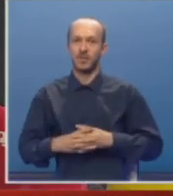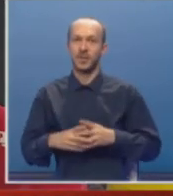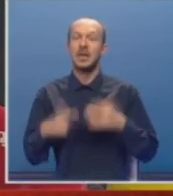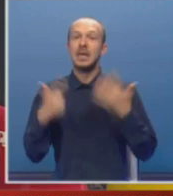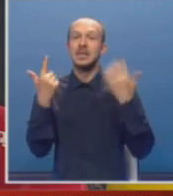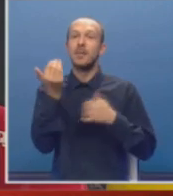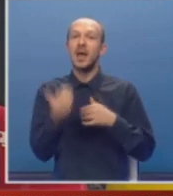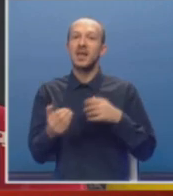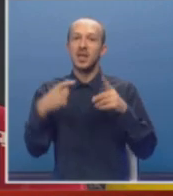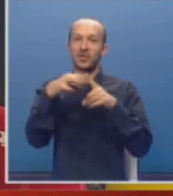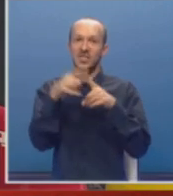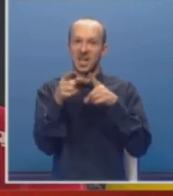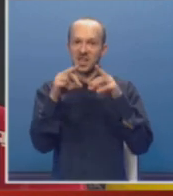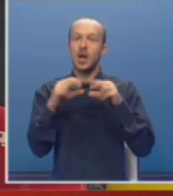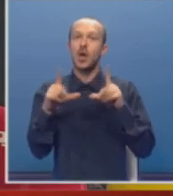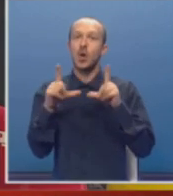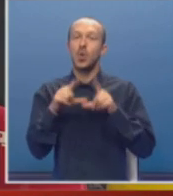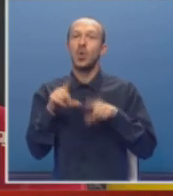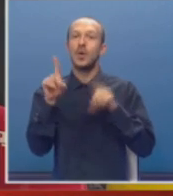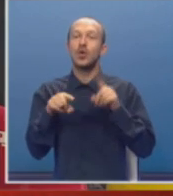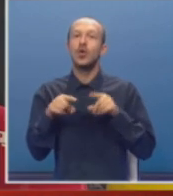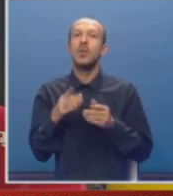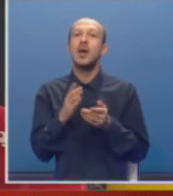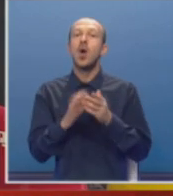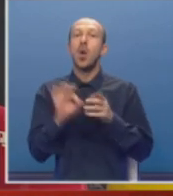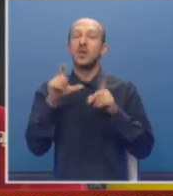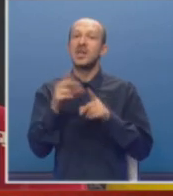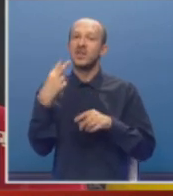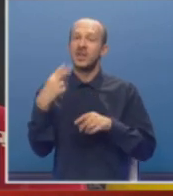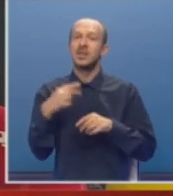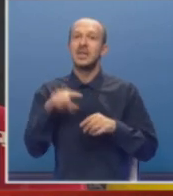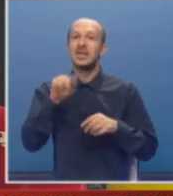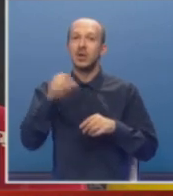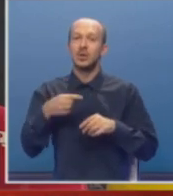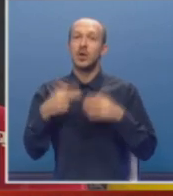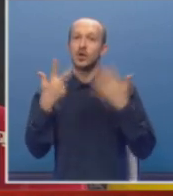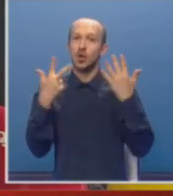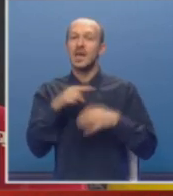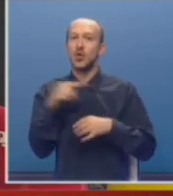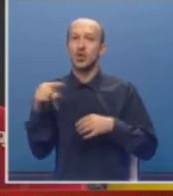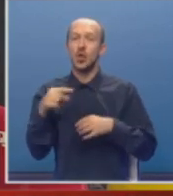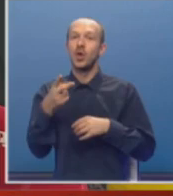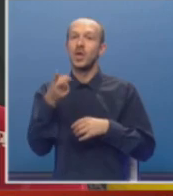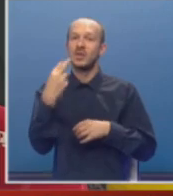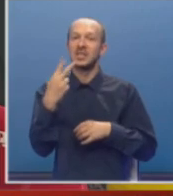7 platnih koeficijenata u nekom rasponu od 20,8 do